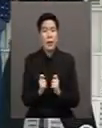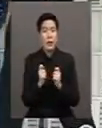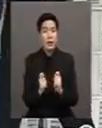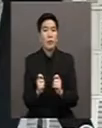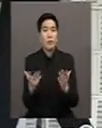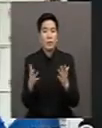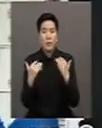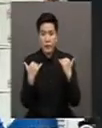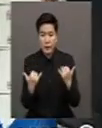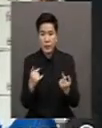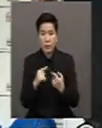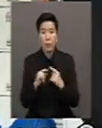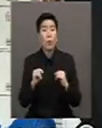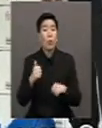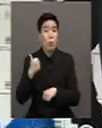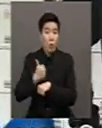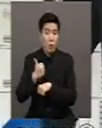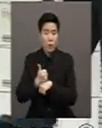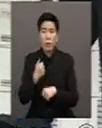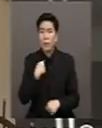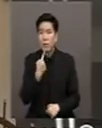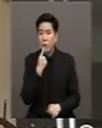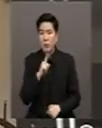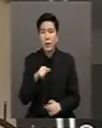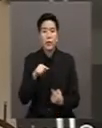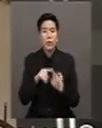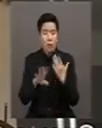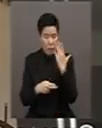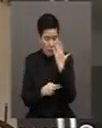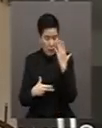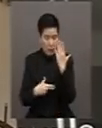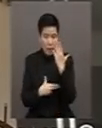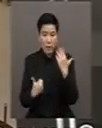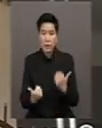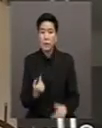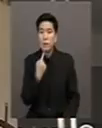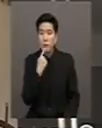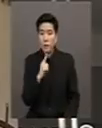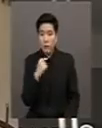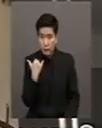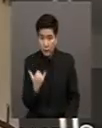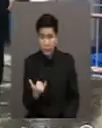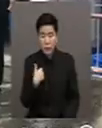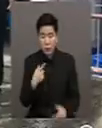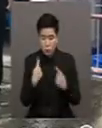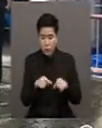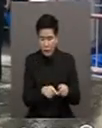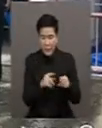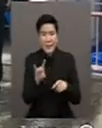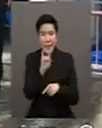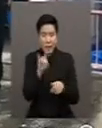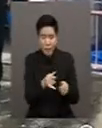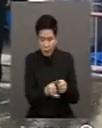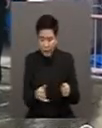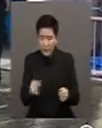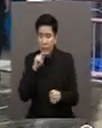าตนะฮะ ค่ะฝั่งของหัวหน้าด่านตรวจสัตว์ป่าท่าอากาศยานหัดใหญ่นะคะคุณมาโนชเพชรการก็บอกว่าตัวนิ่มทั้งหมดนี่ถูกลักลอบ